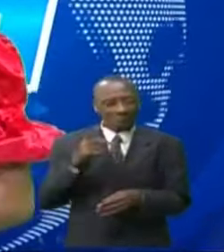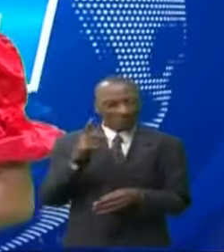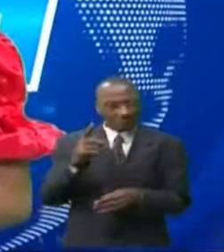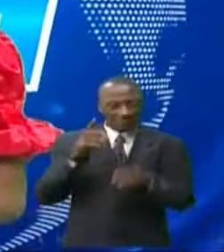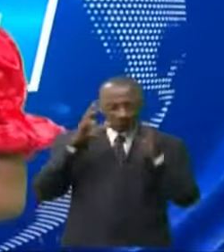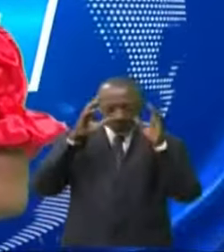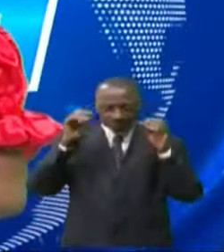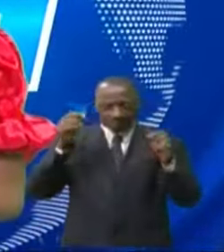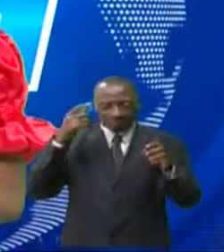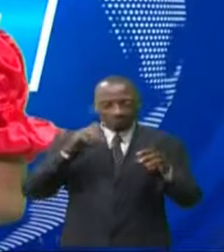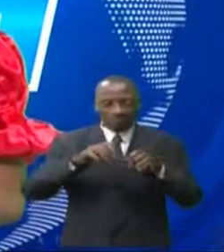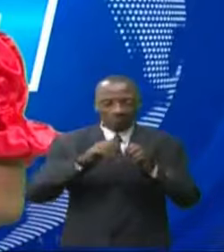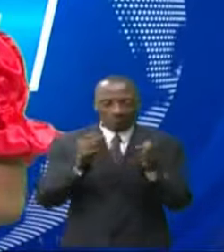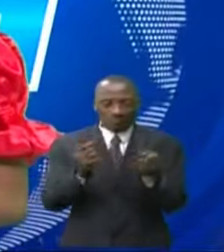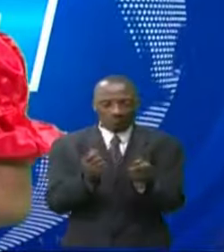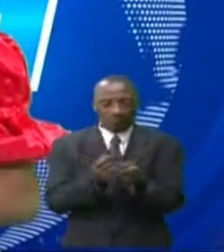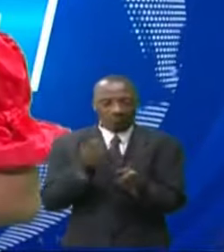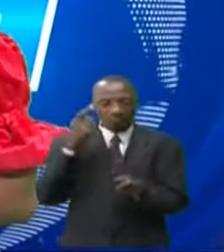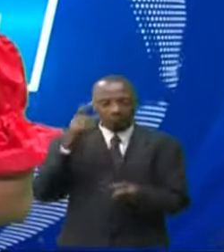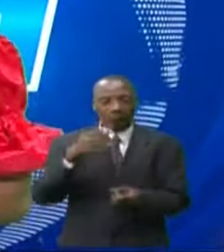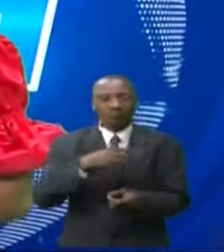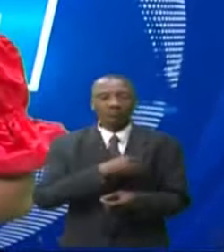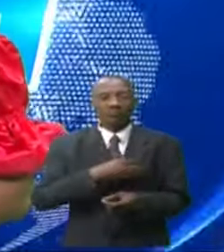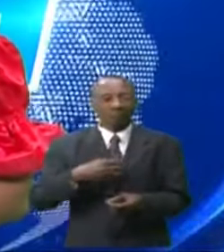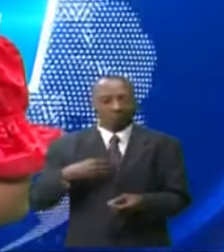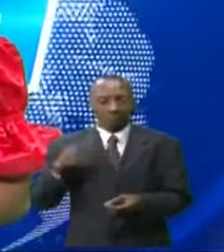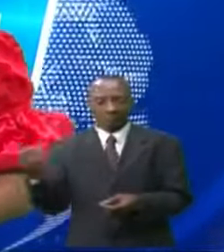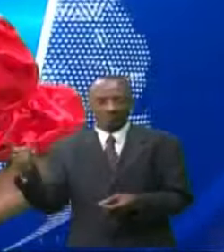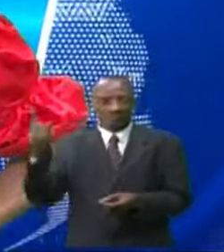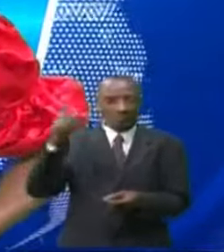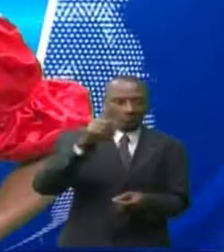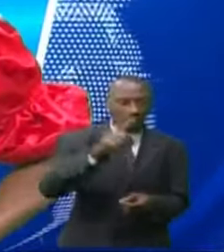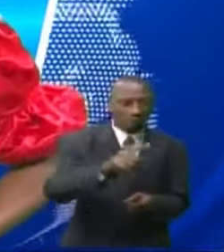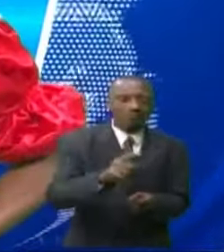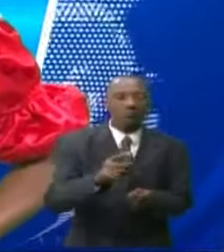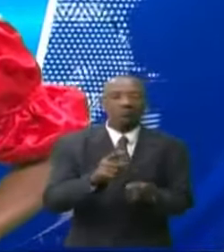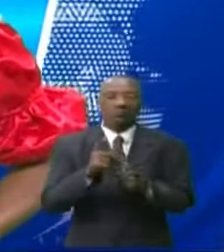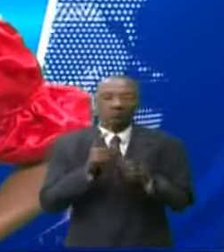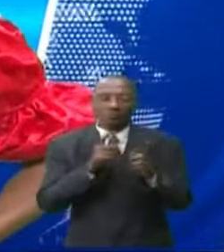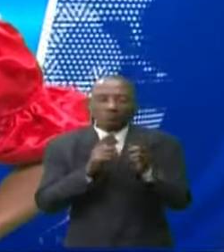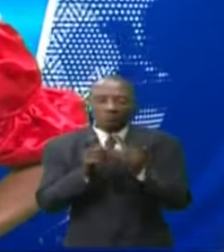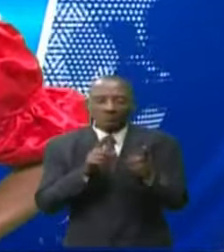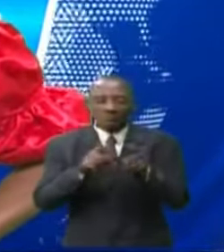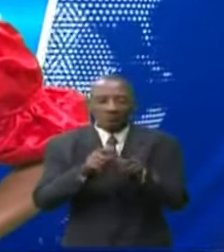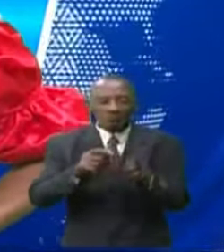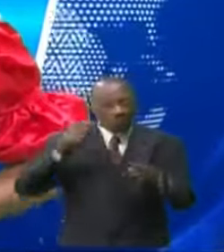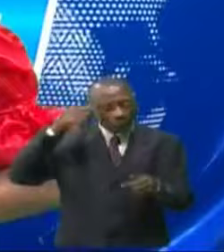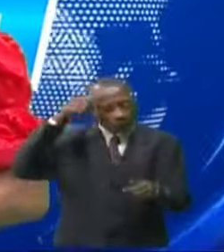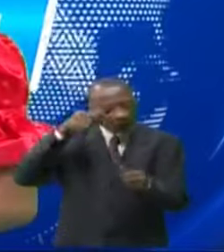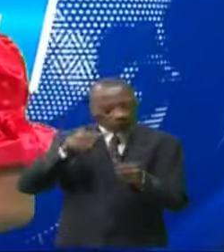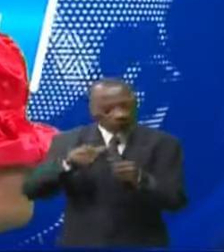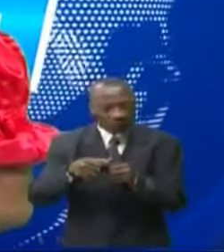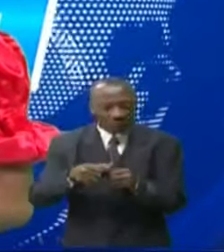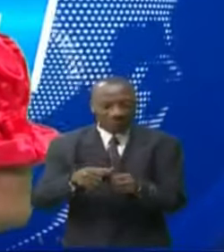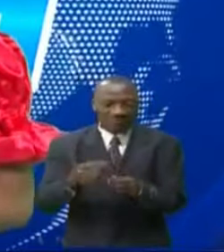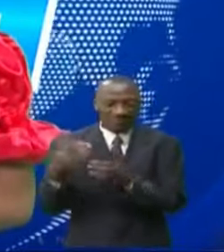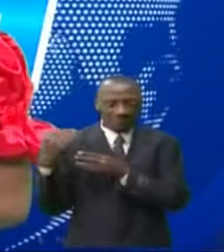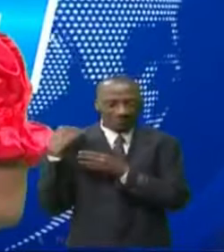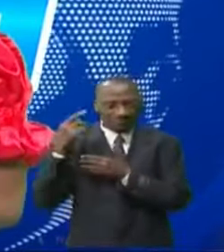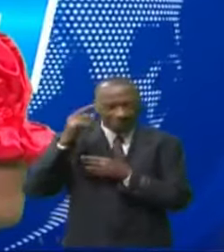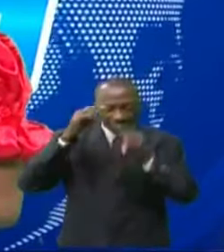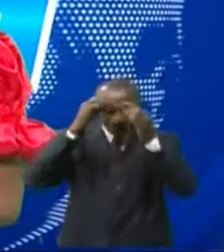l'Association des grandes dames venu partager avec eux la douleur de la disparition de leur chef spirituel n